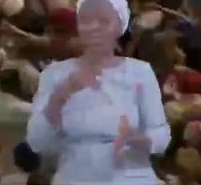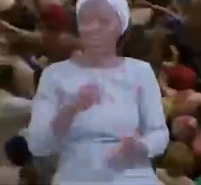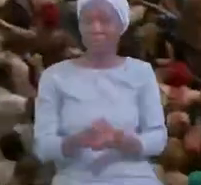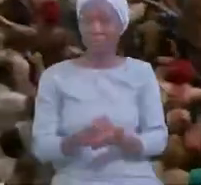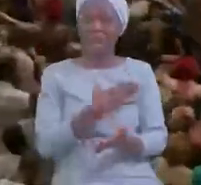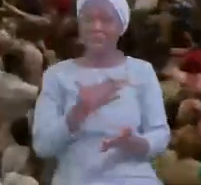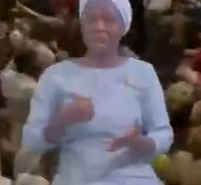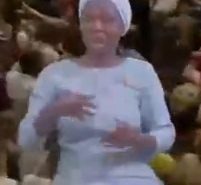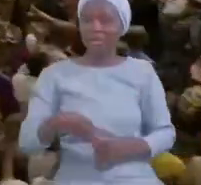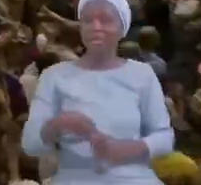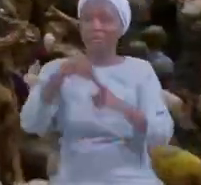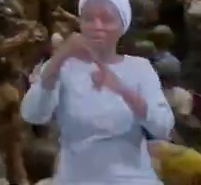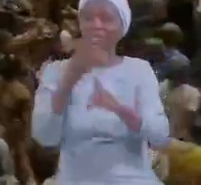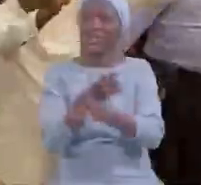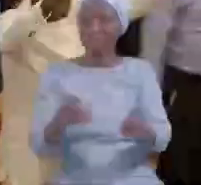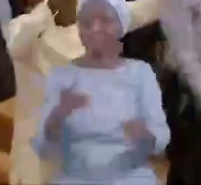Une délivrance spéciale.